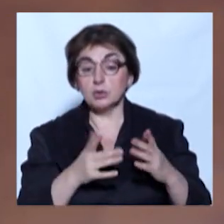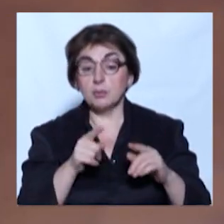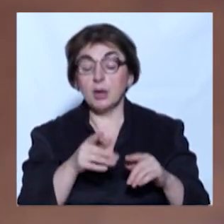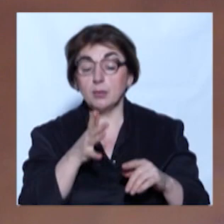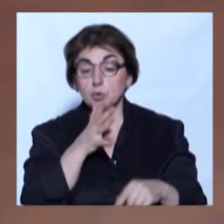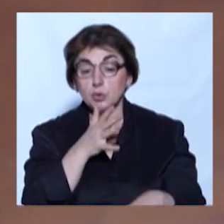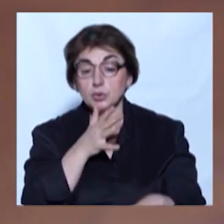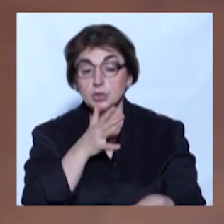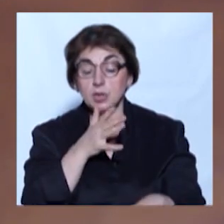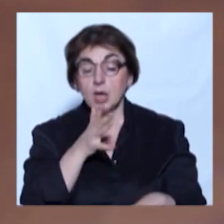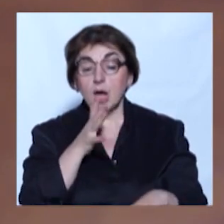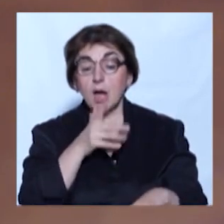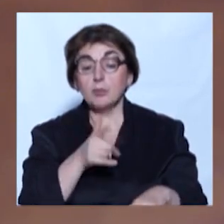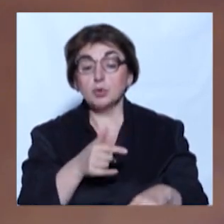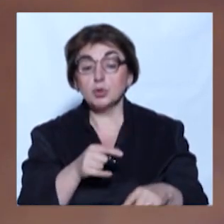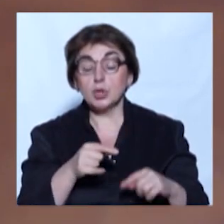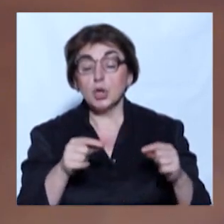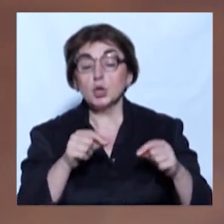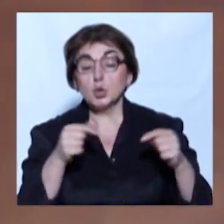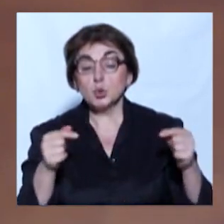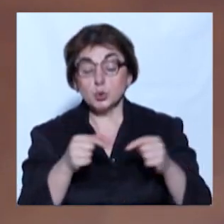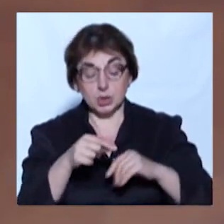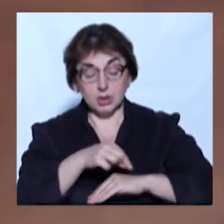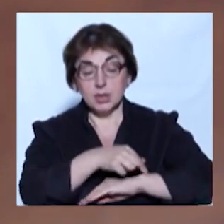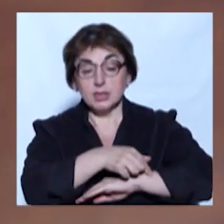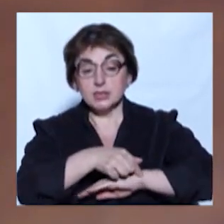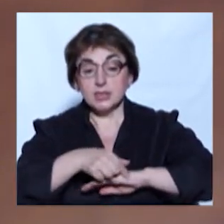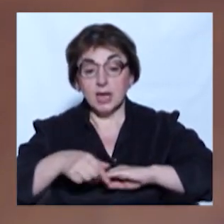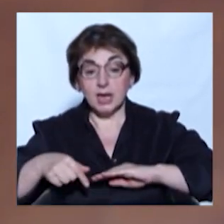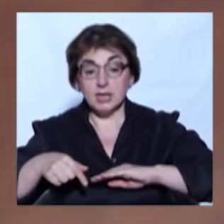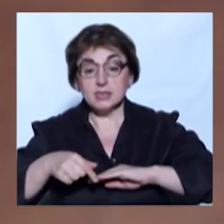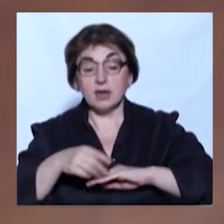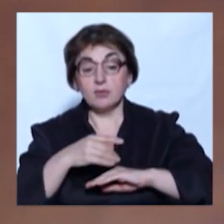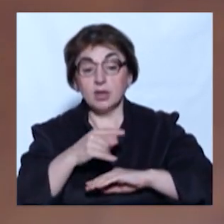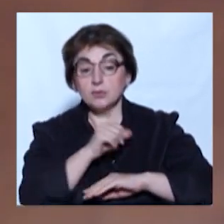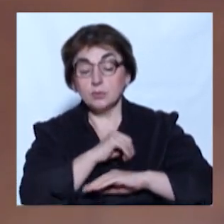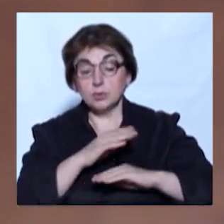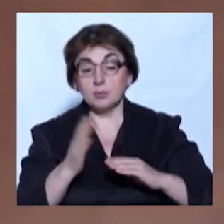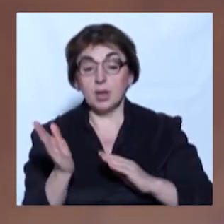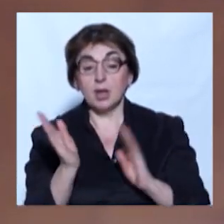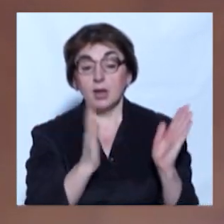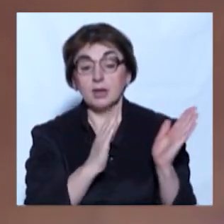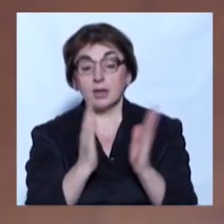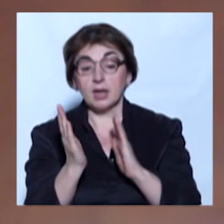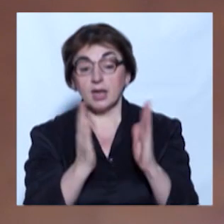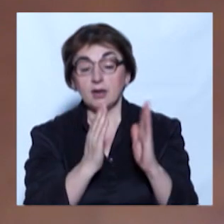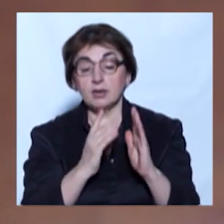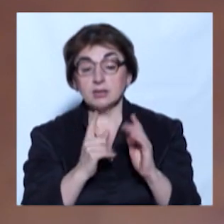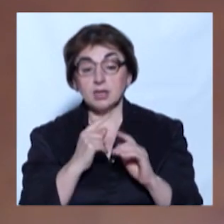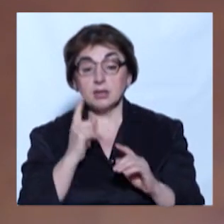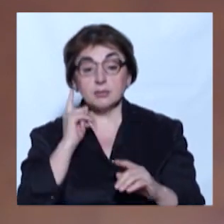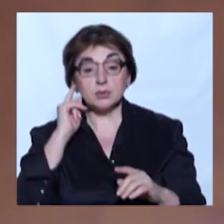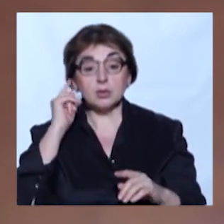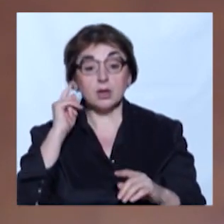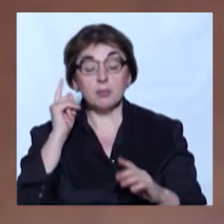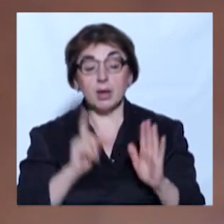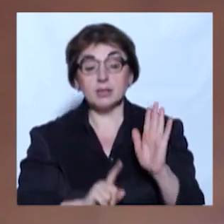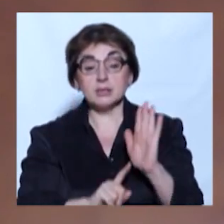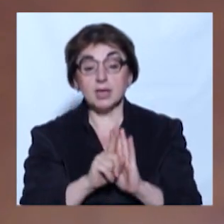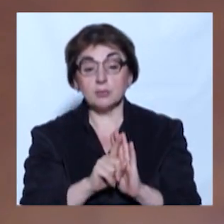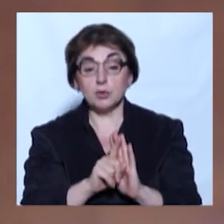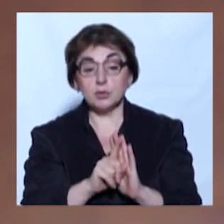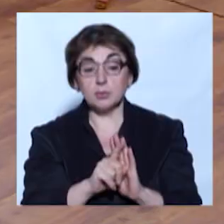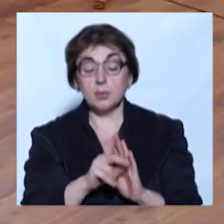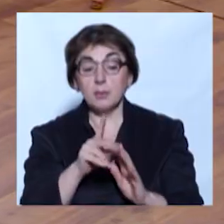დროს? Ამ დროს სახაზავი, ანუ ბგერის წყარო, რხევას დაიწყებს და ბგერა წარმოიქმნება. Მაგრამ ჩვენ